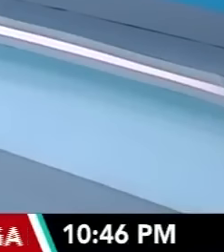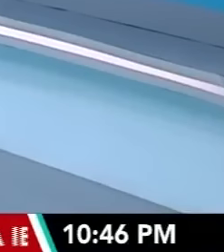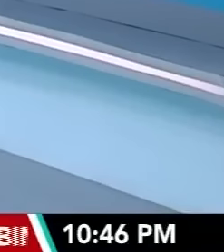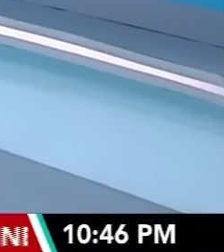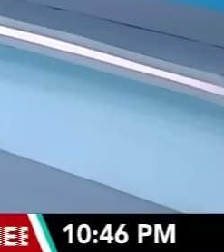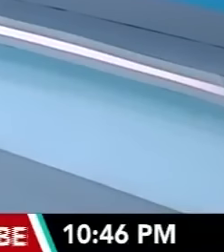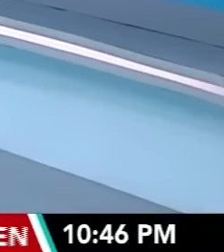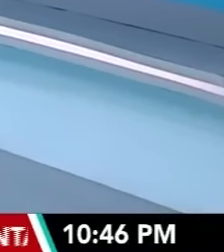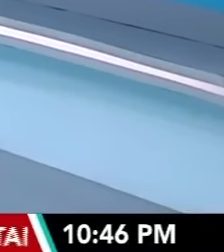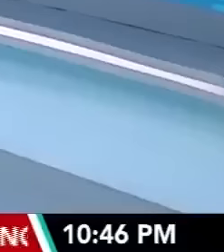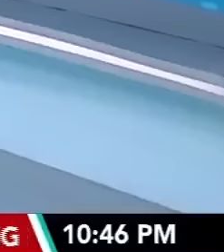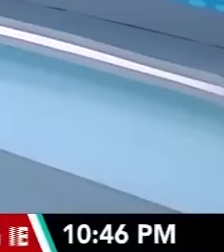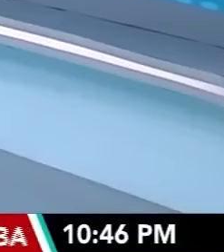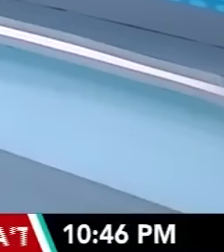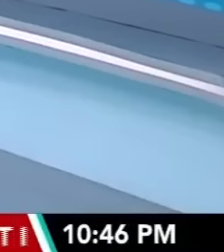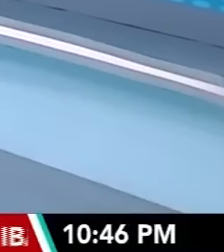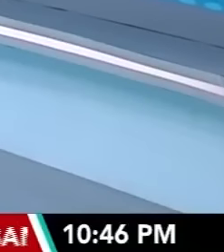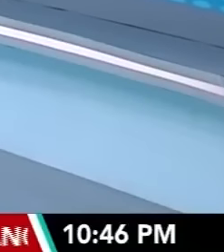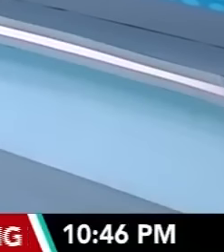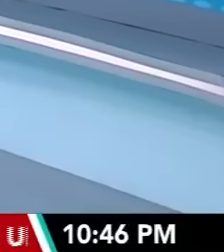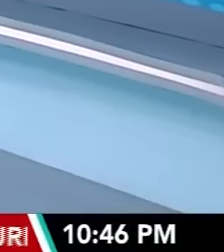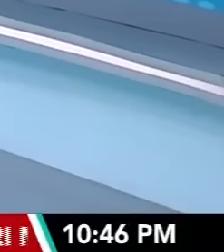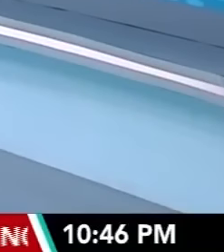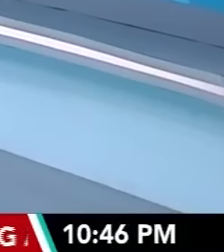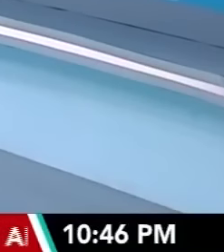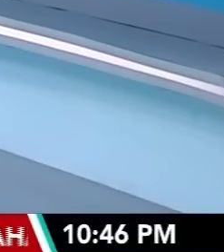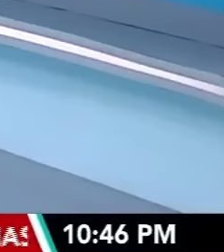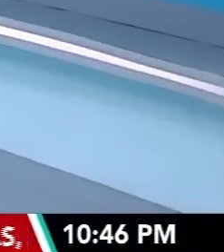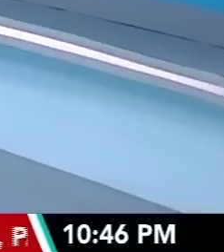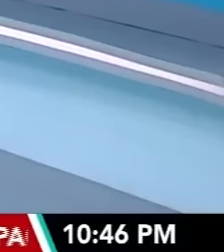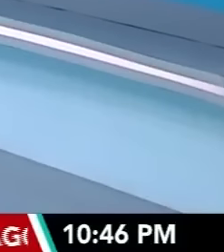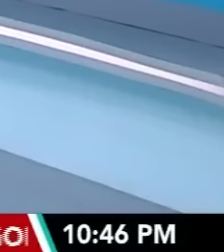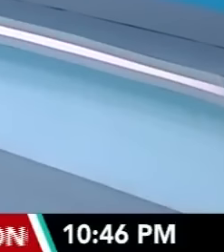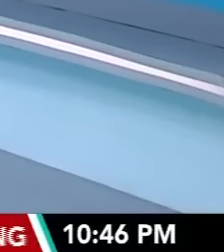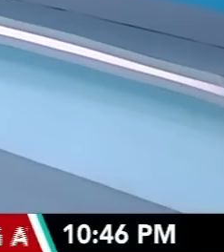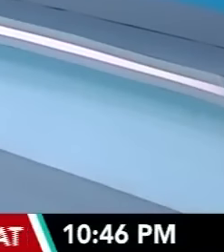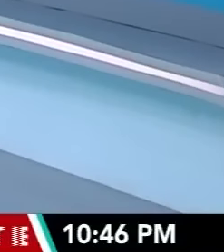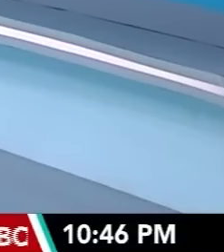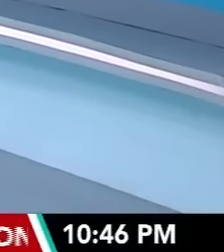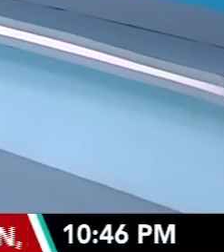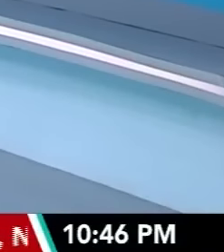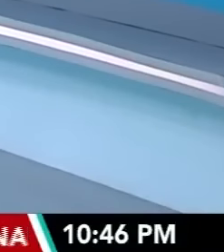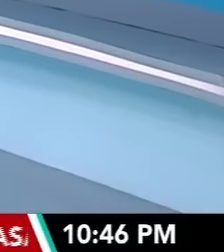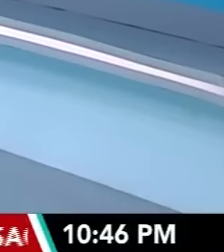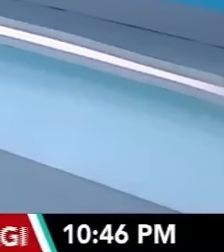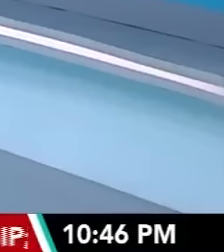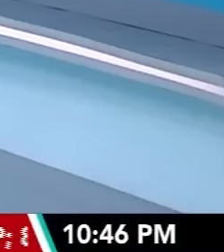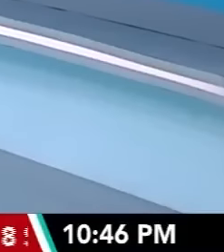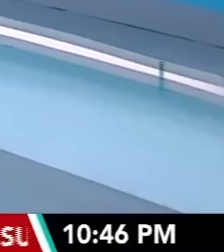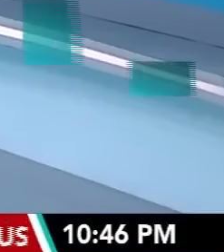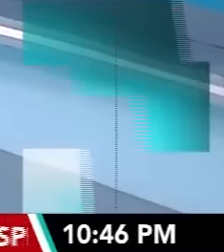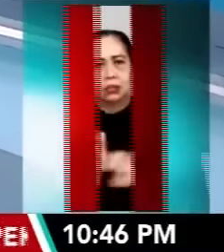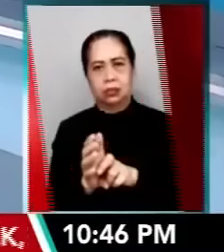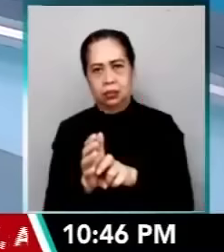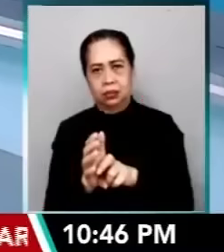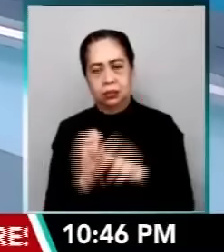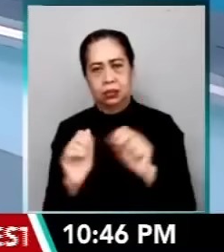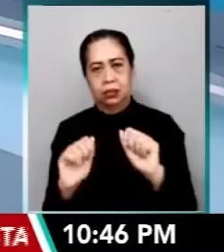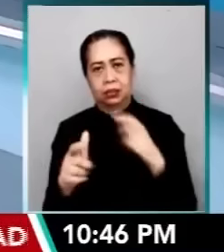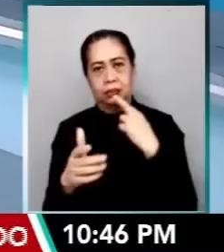ayon sa gobyerno. Pero ilang kababayan natin ang inabot ng gabi sa daan dahil nahirapang makasakay. May live report si Katrina